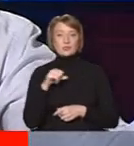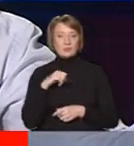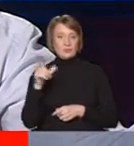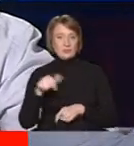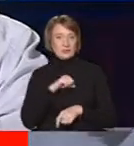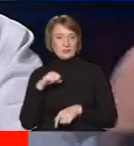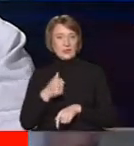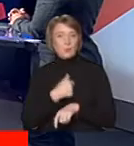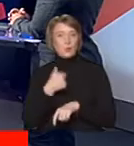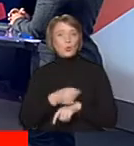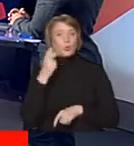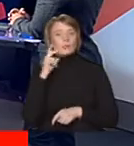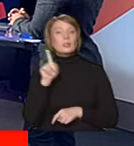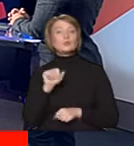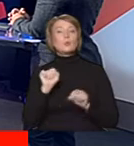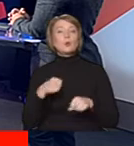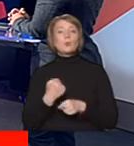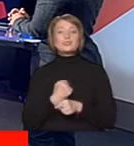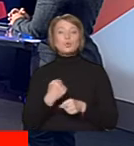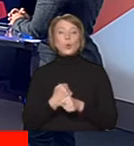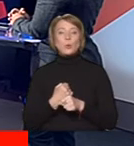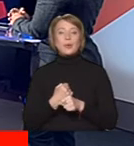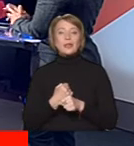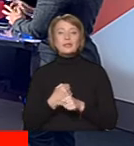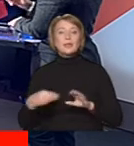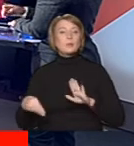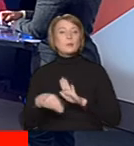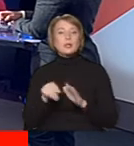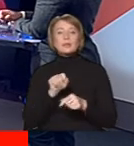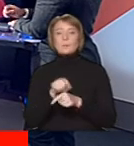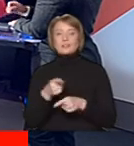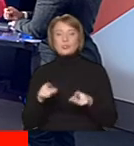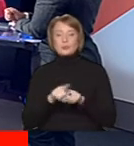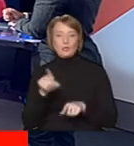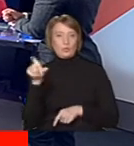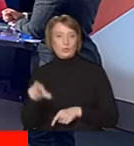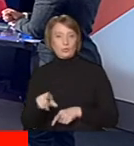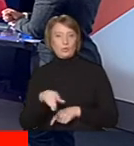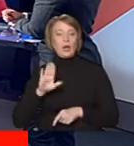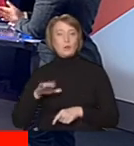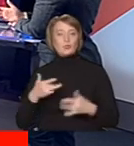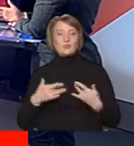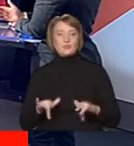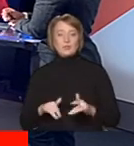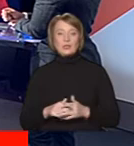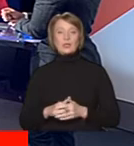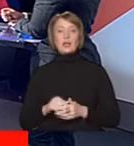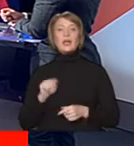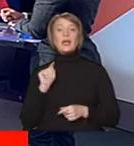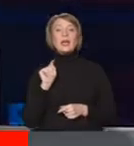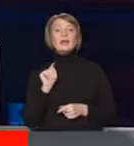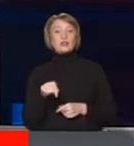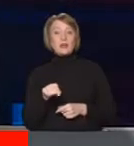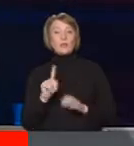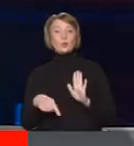теж відповідь на ваше питання, що би міг зробити міський голова в плані корупції, не призначати таких людей, а потім їх звільняти, якщо вони на чомусь покажуть себе. Оточення,